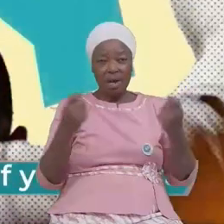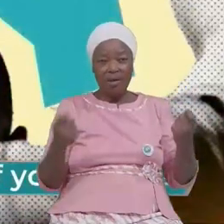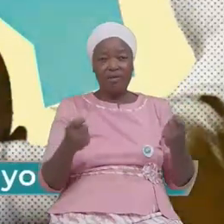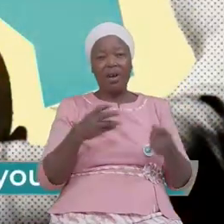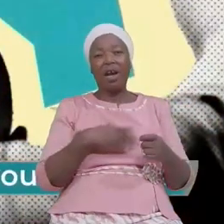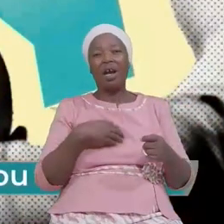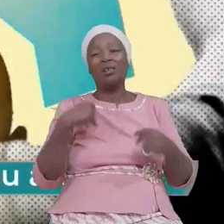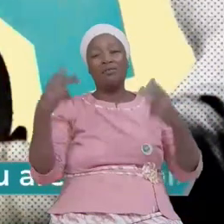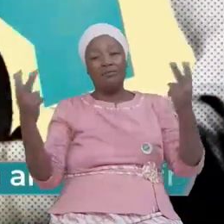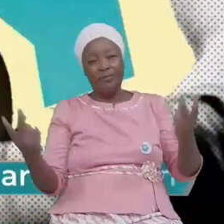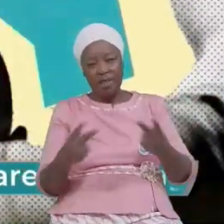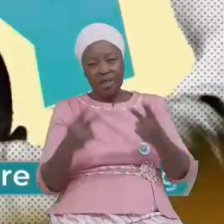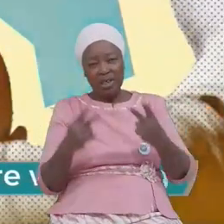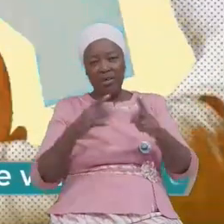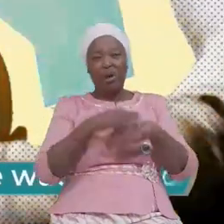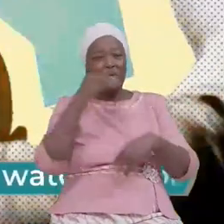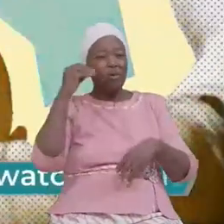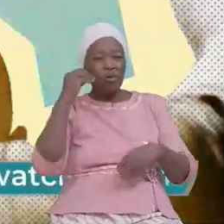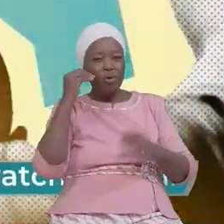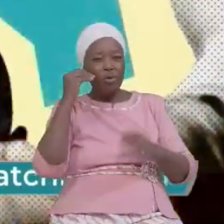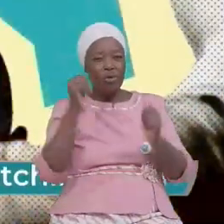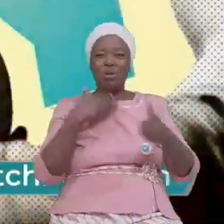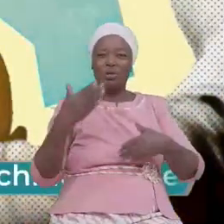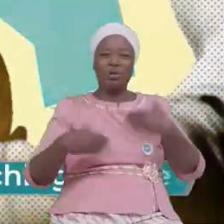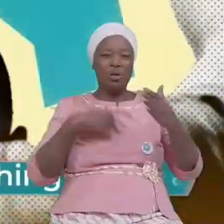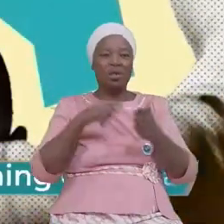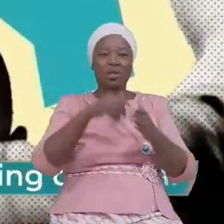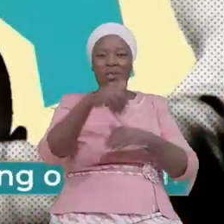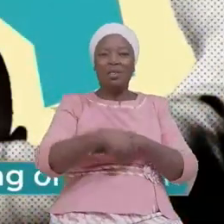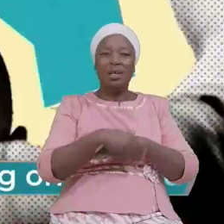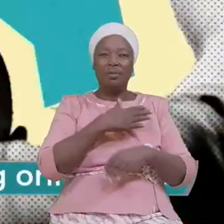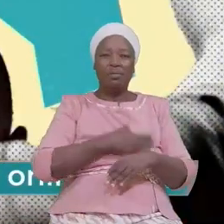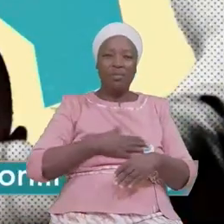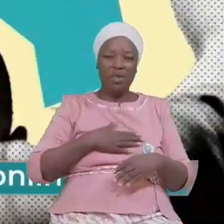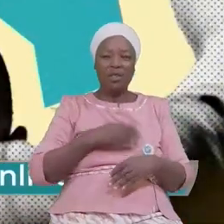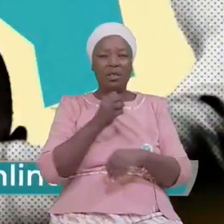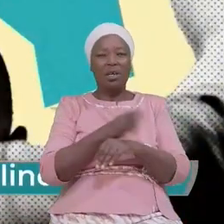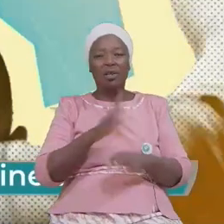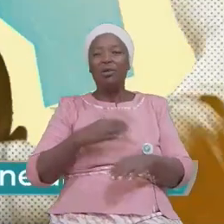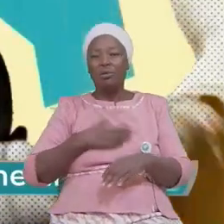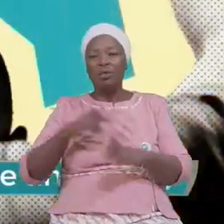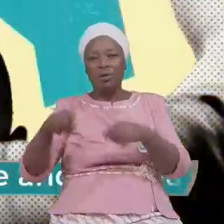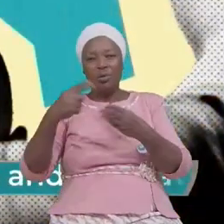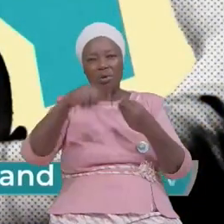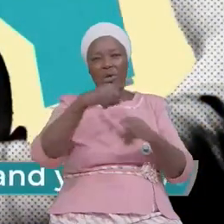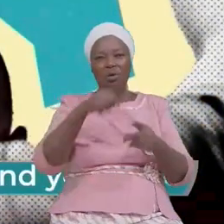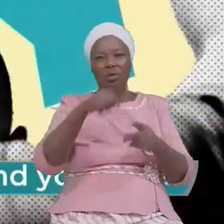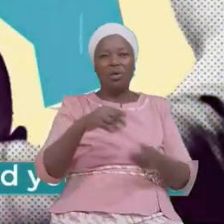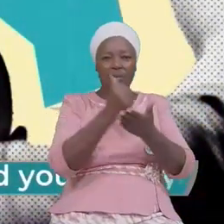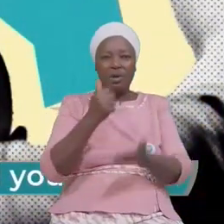seront détruites et vous allez vous lever dans la joie, rentrer chez vous avec joie.